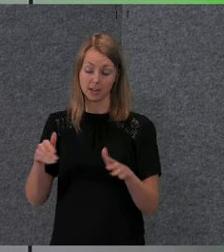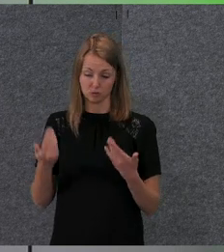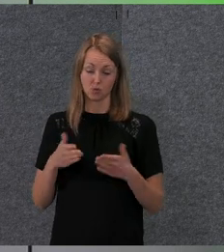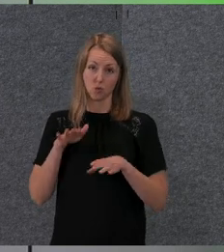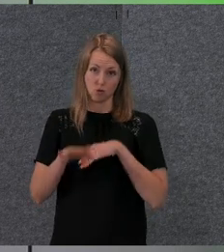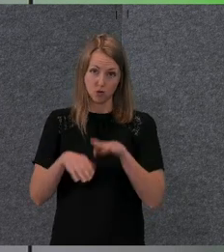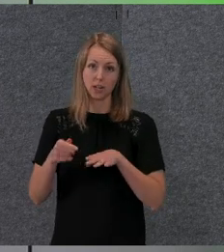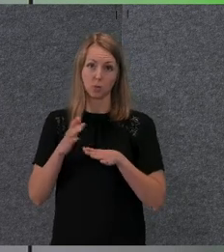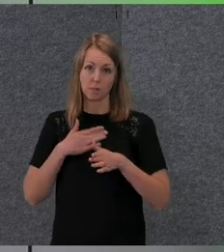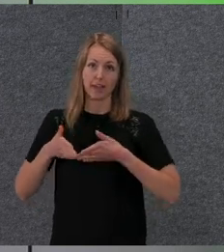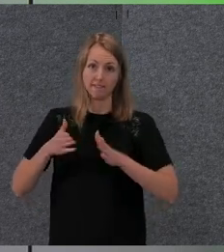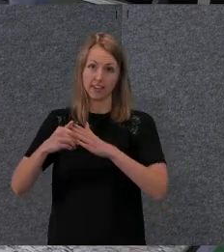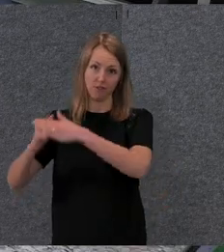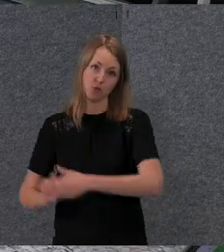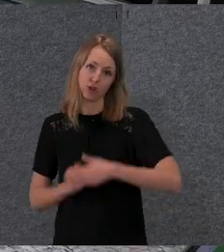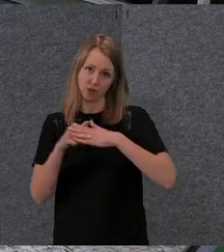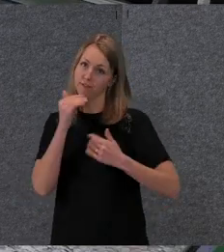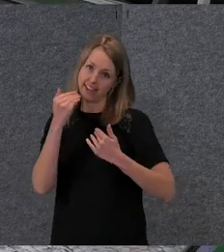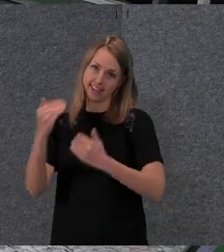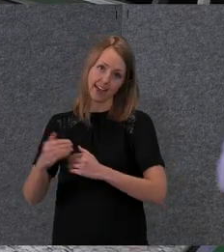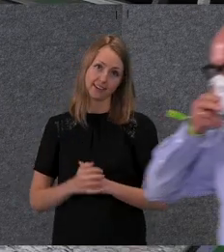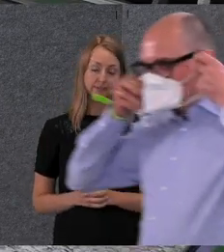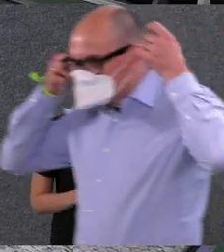Weg mitzutragen. Vielen Dank.